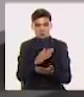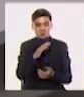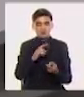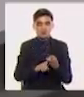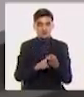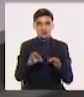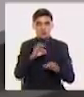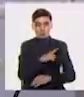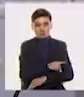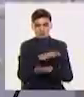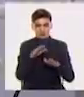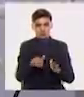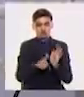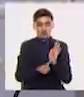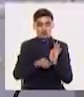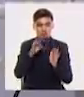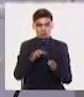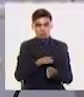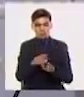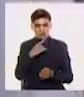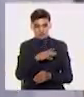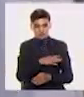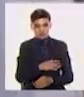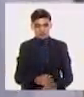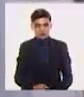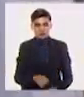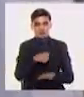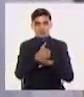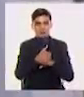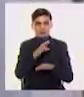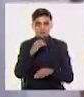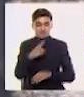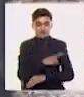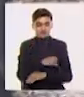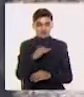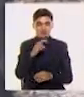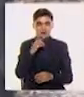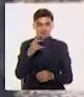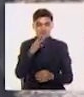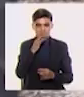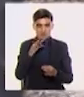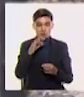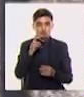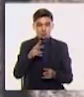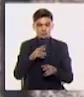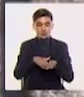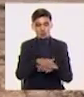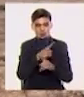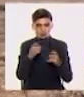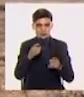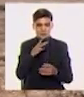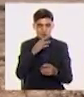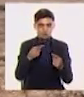стационарлар науқастармен 60%-ға толыққан, дейді бас санитарлық дәрігер. Карантин уақытында халыққа дер кезінде хабар таратып жүрген бұқаралық